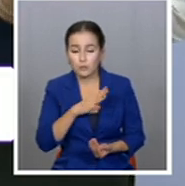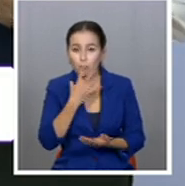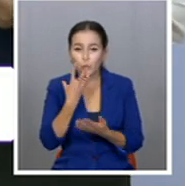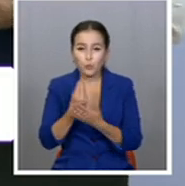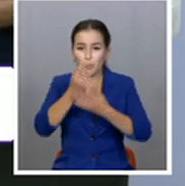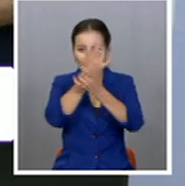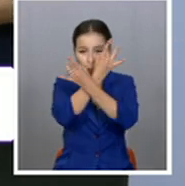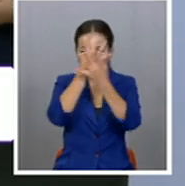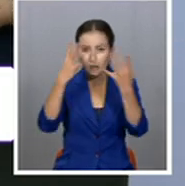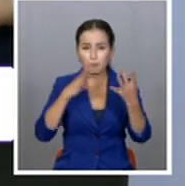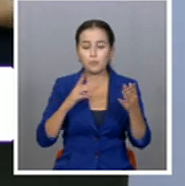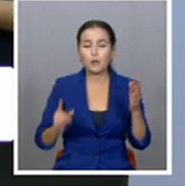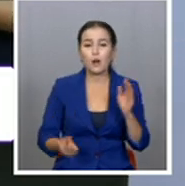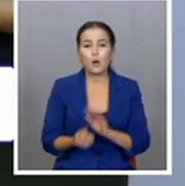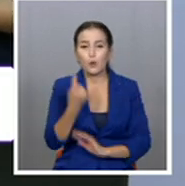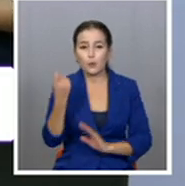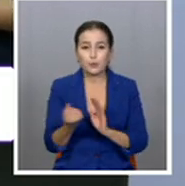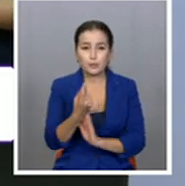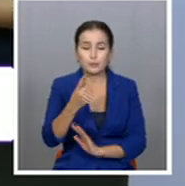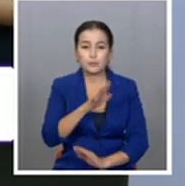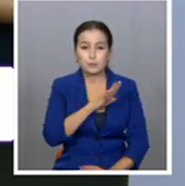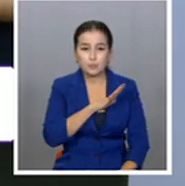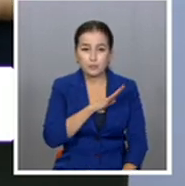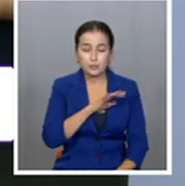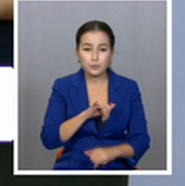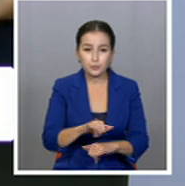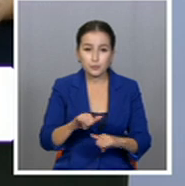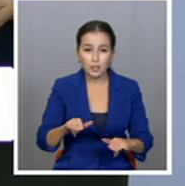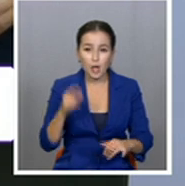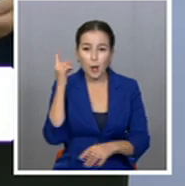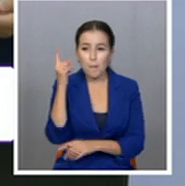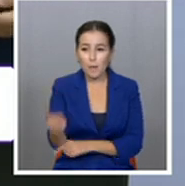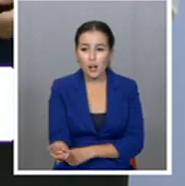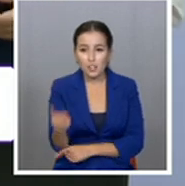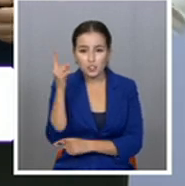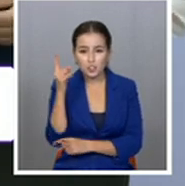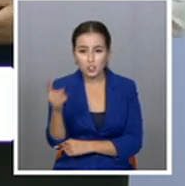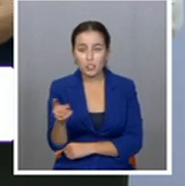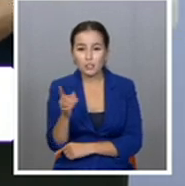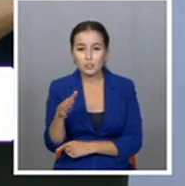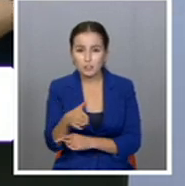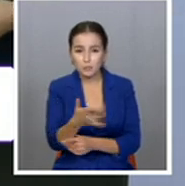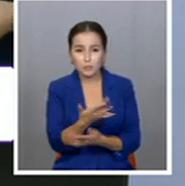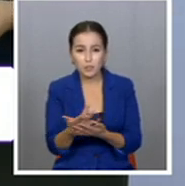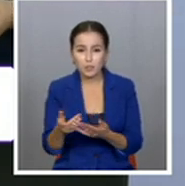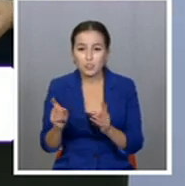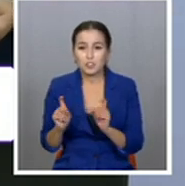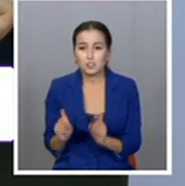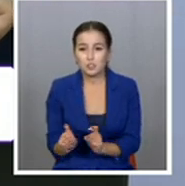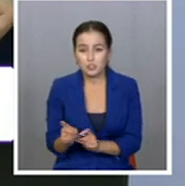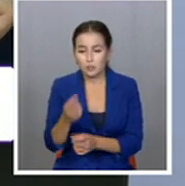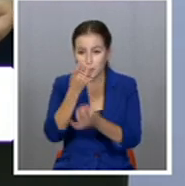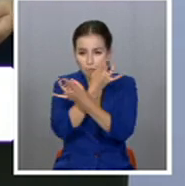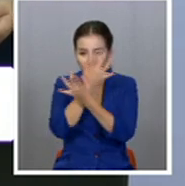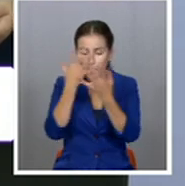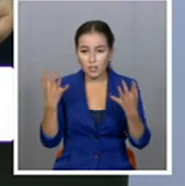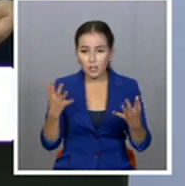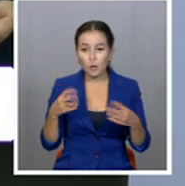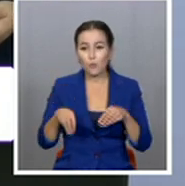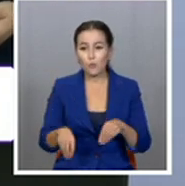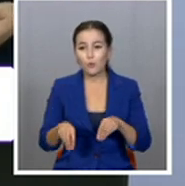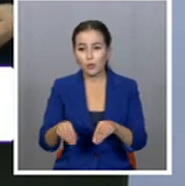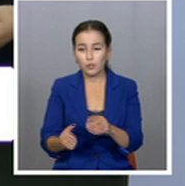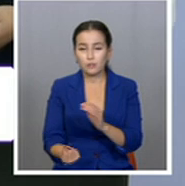қалыптастырды. Міне осылайша балықшылардың отырықшы мәдениеттері, отырықшы егінші мәдениет пайда болды.